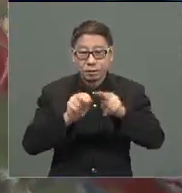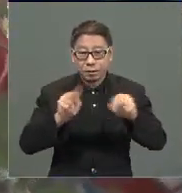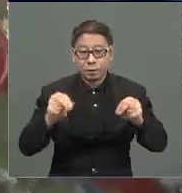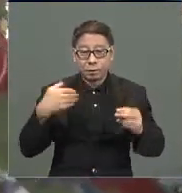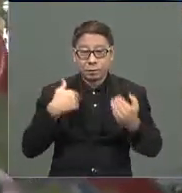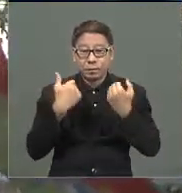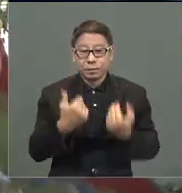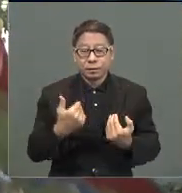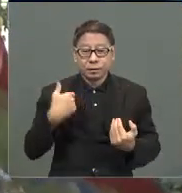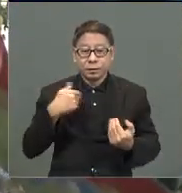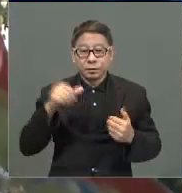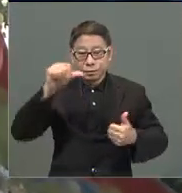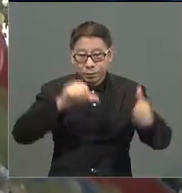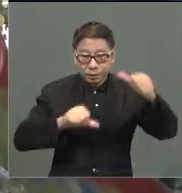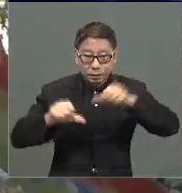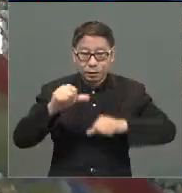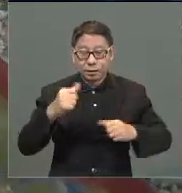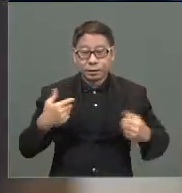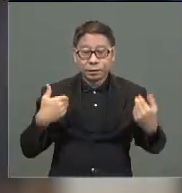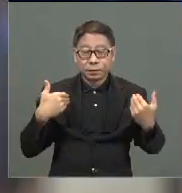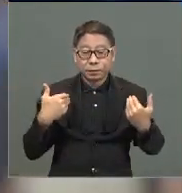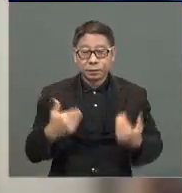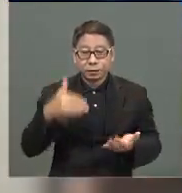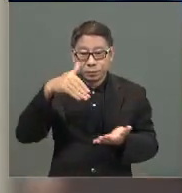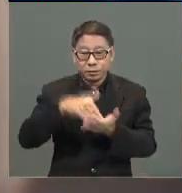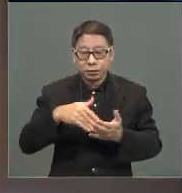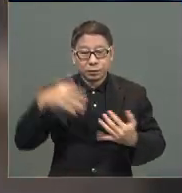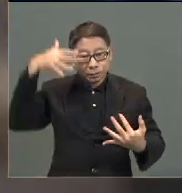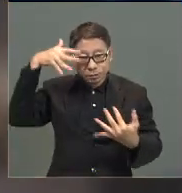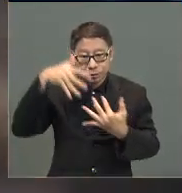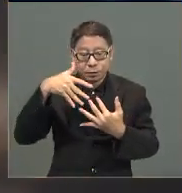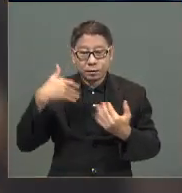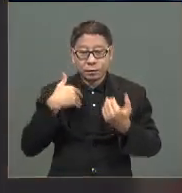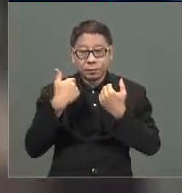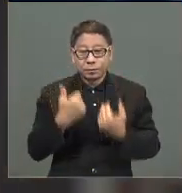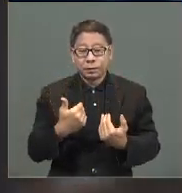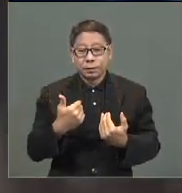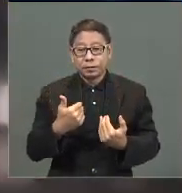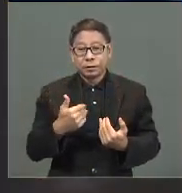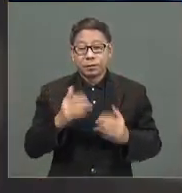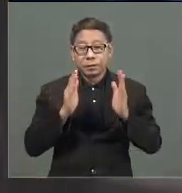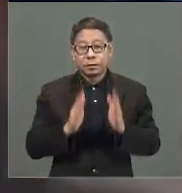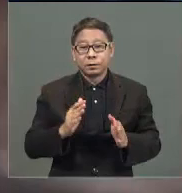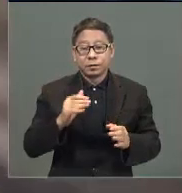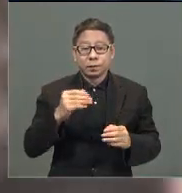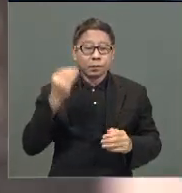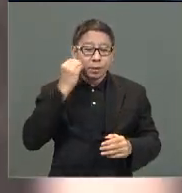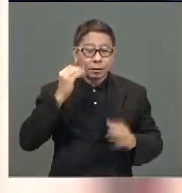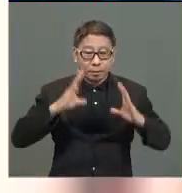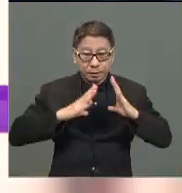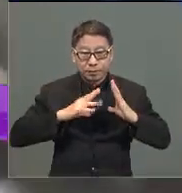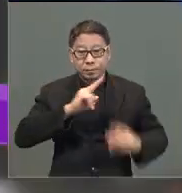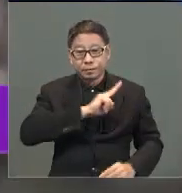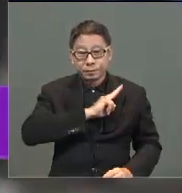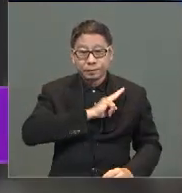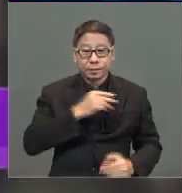สถาบันนิติเวชวิทยาศาสตร์กระทรวงยุติธรรมศูนย์สุขภาพจิตกรมสุขภาพจิตแล้วก็เจ้าหน้าที่จิตเวชของบ้านพัก